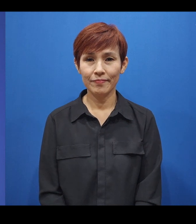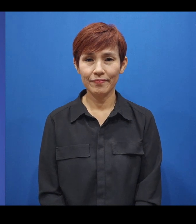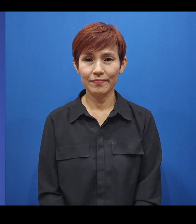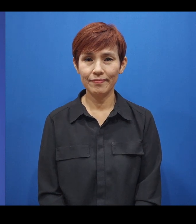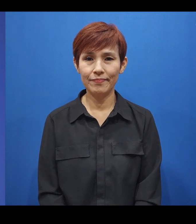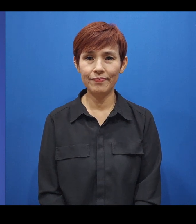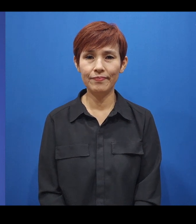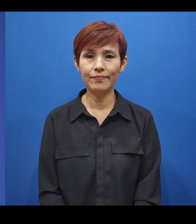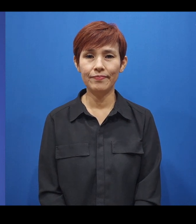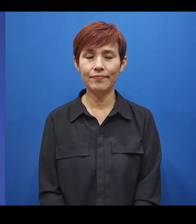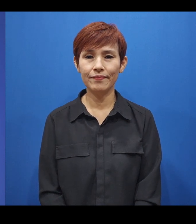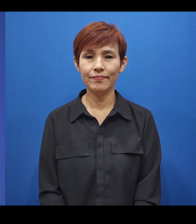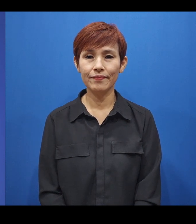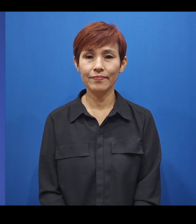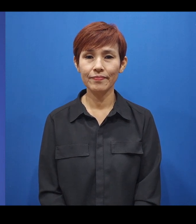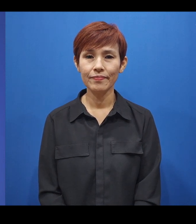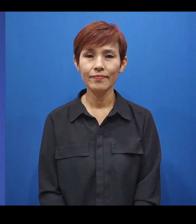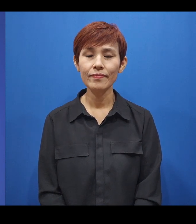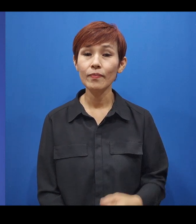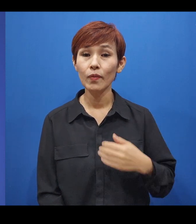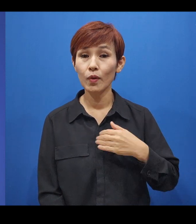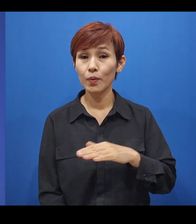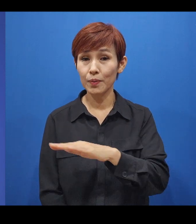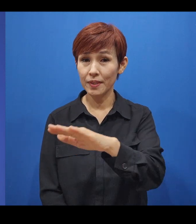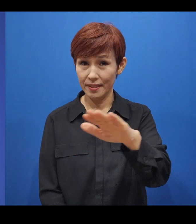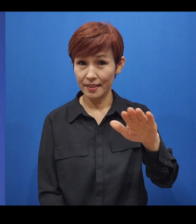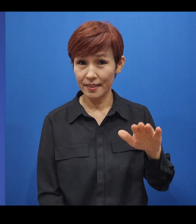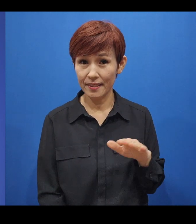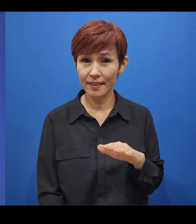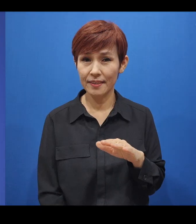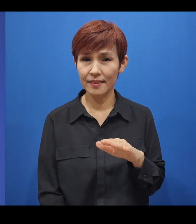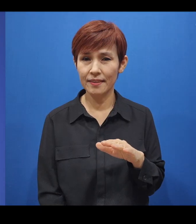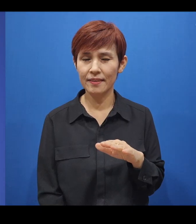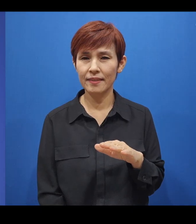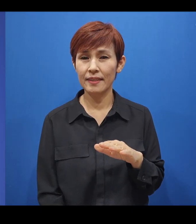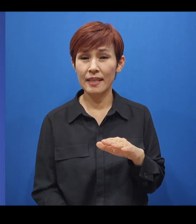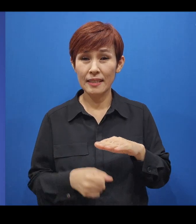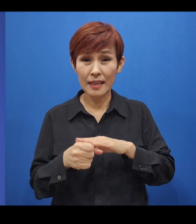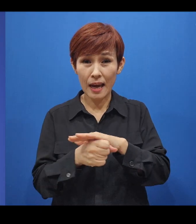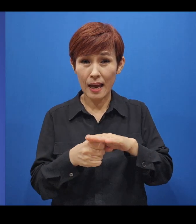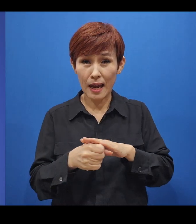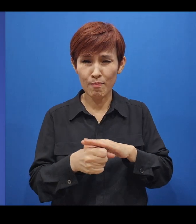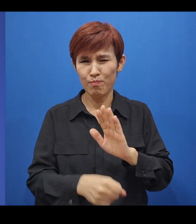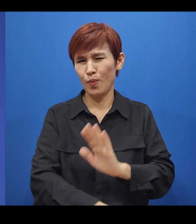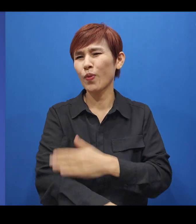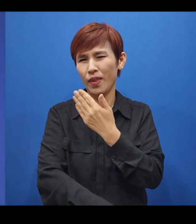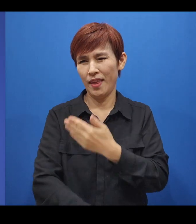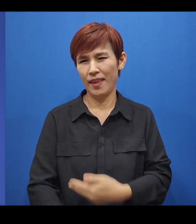말씀을 맺겠습니다. 우리는 원래 사랑 못합니다.